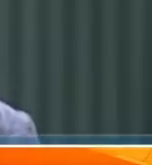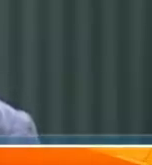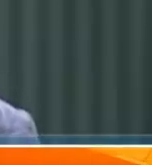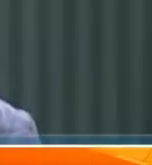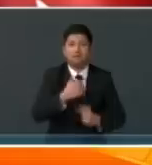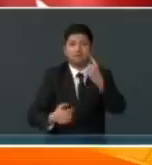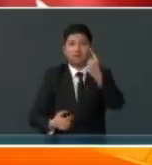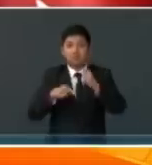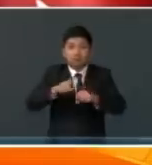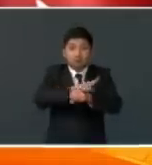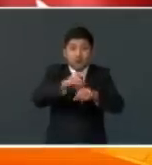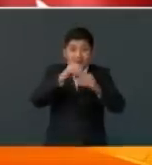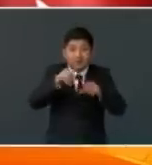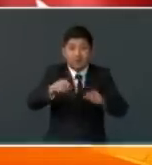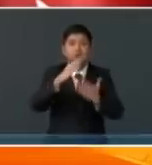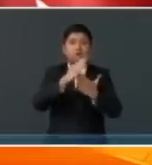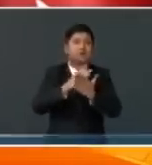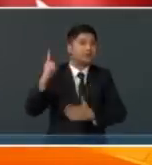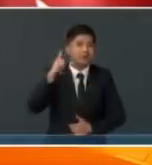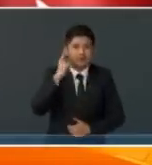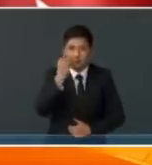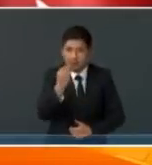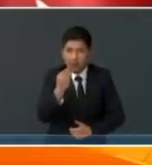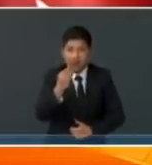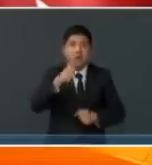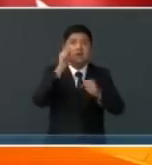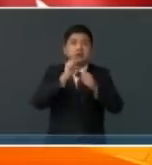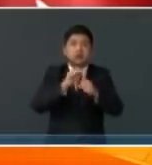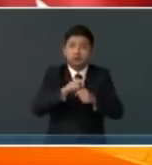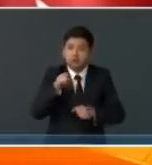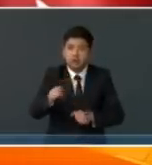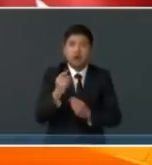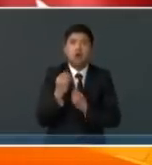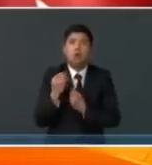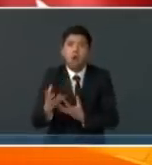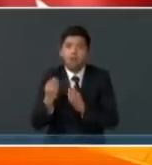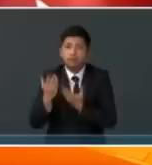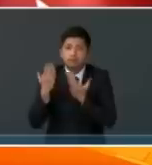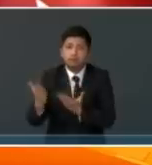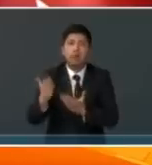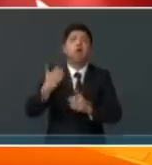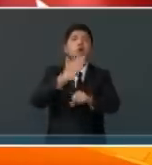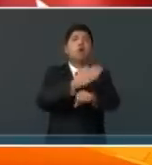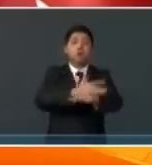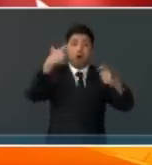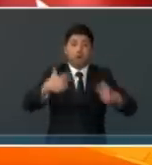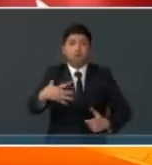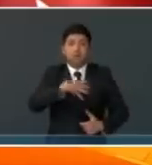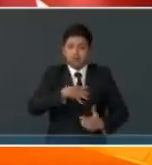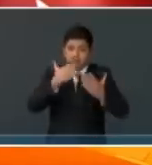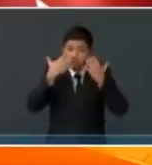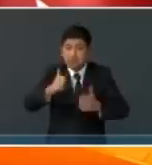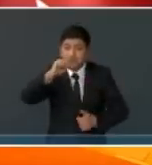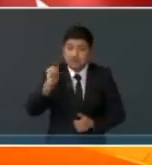isteğimiz bu süreçte kurallara uyarak işlerine üretimlerine ülkelerine